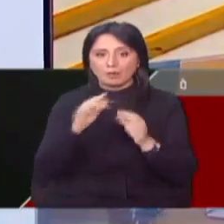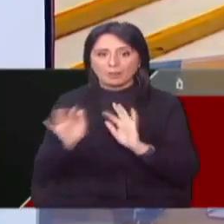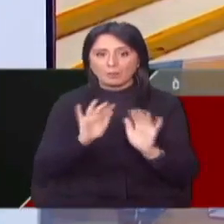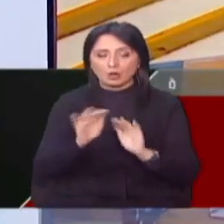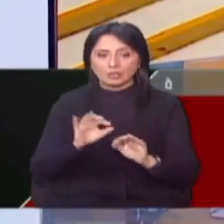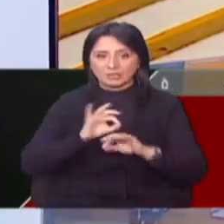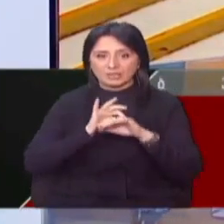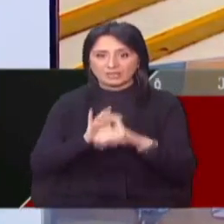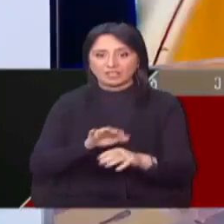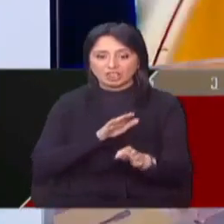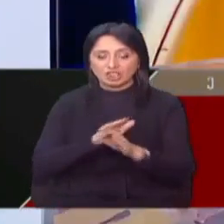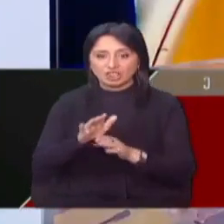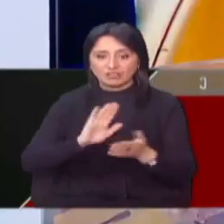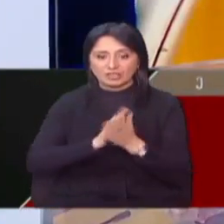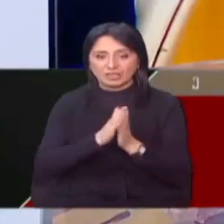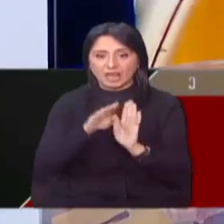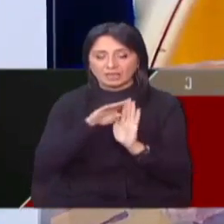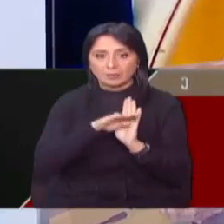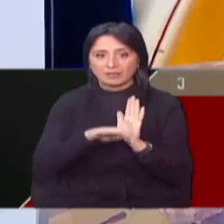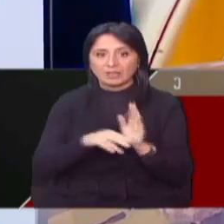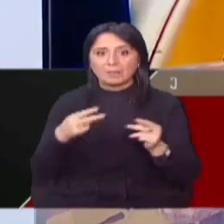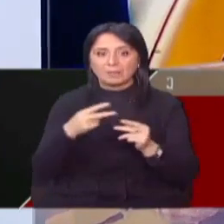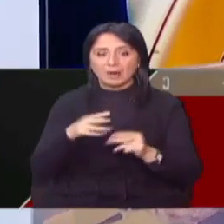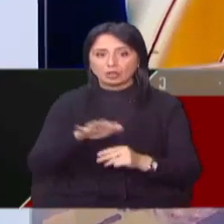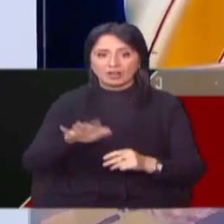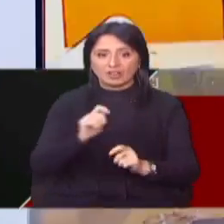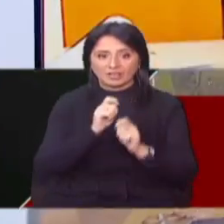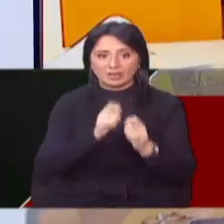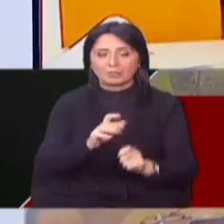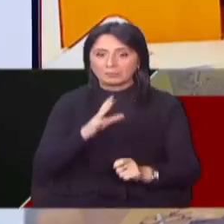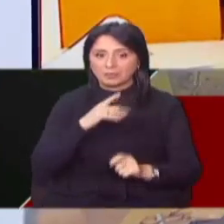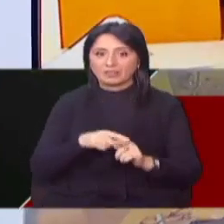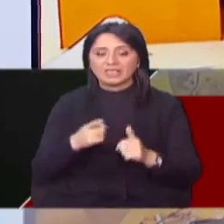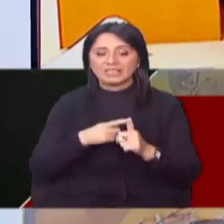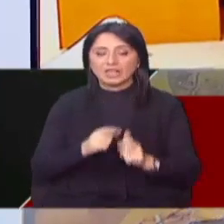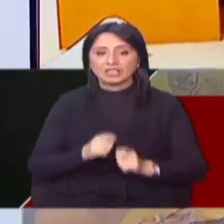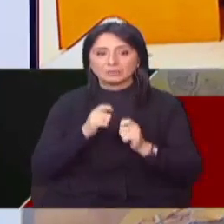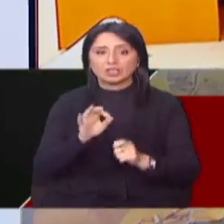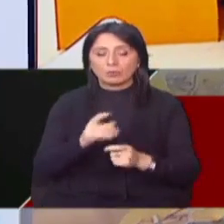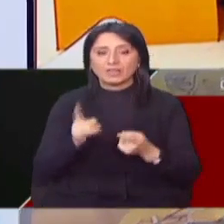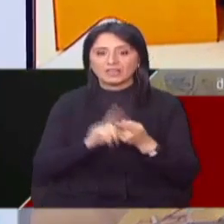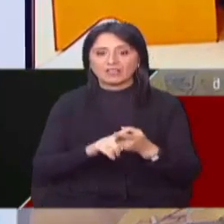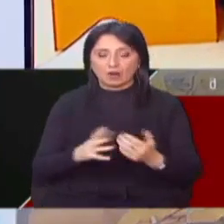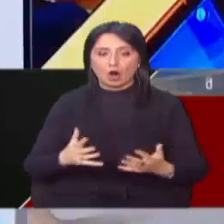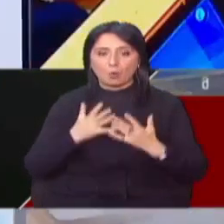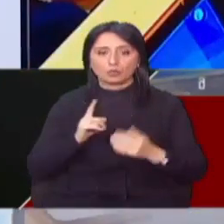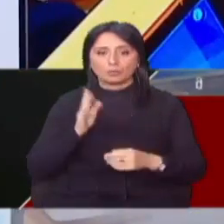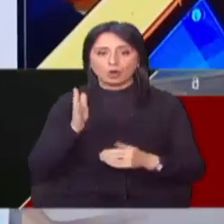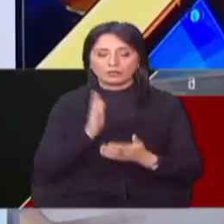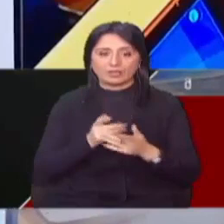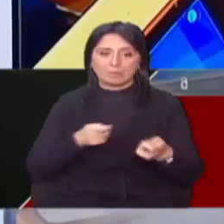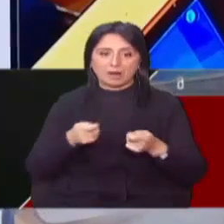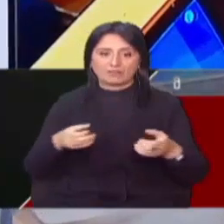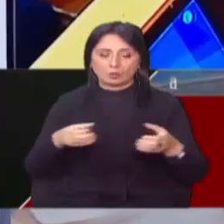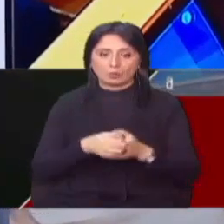protsesis tsarmartva anu şesrulsi datkmebi romlebits partnerebma kveqanas ganusasvres. Statusis minçebasdan dakavşirebit optimisturi molodinebi Nu acum